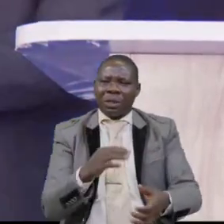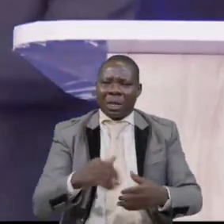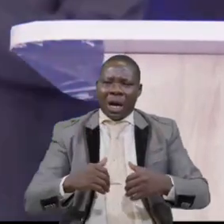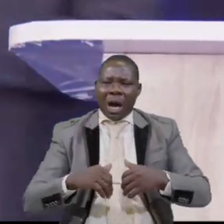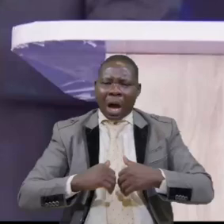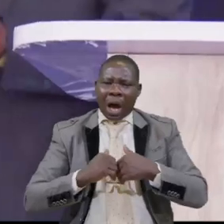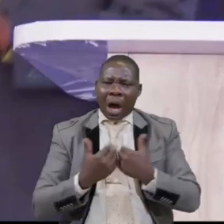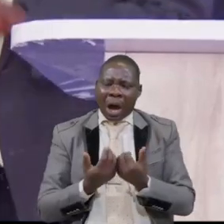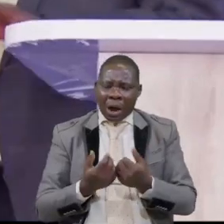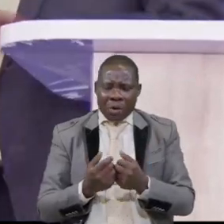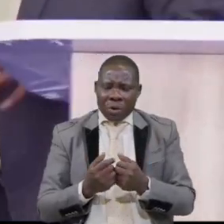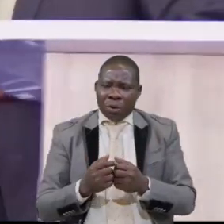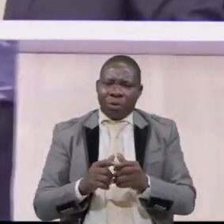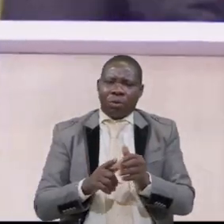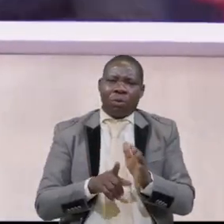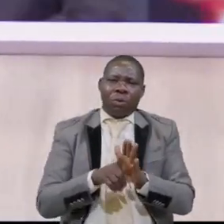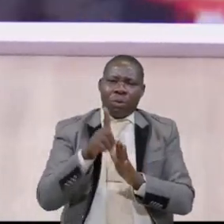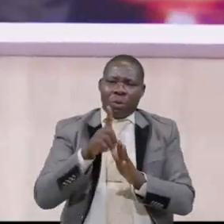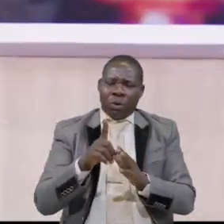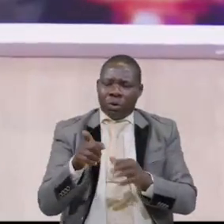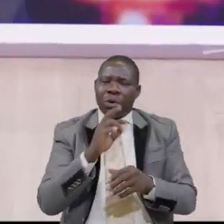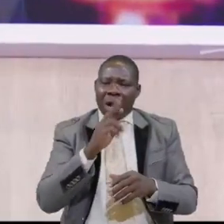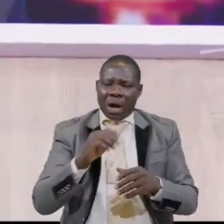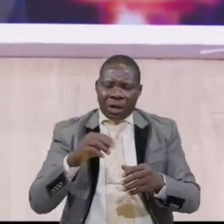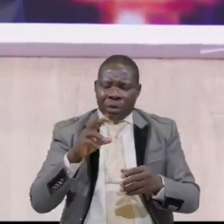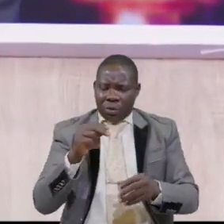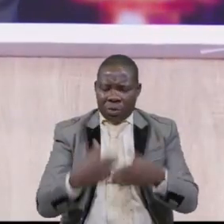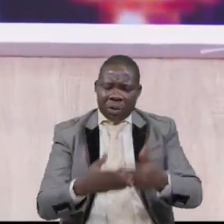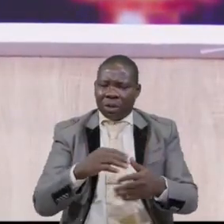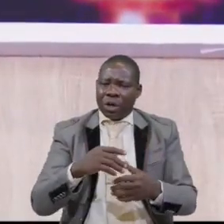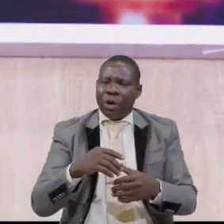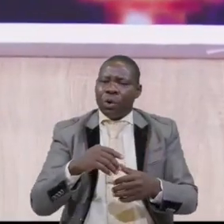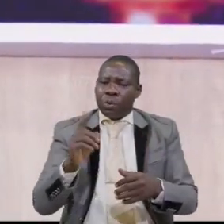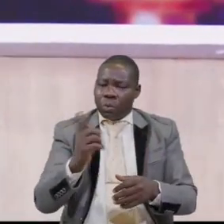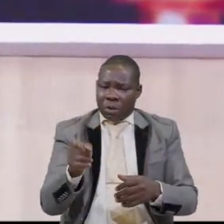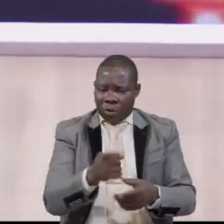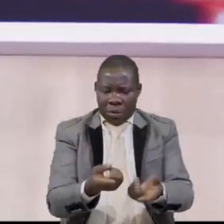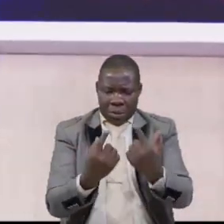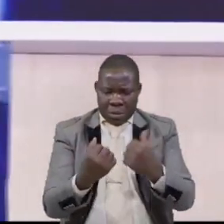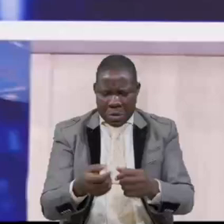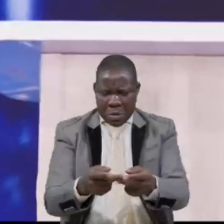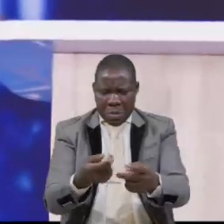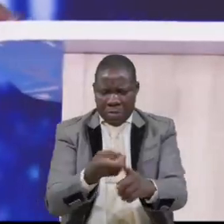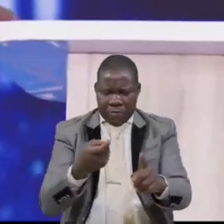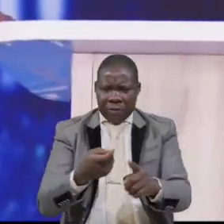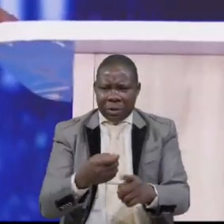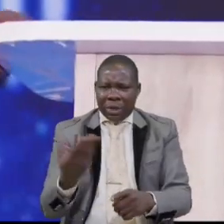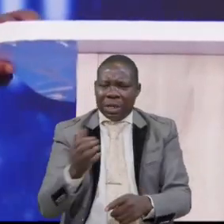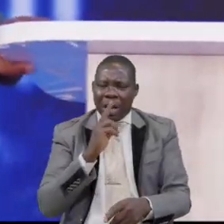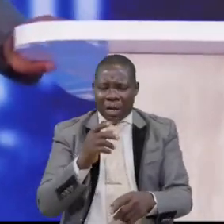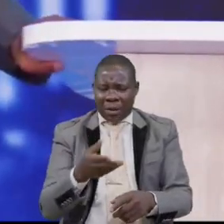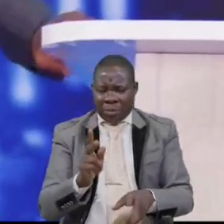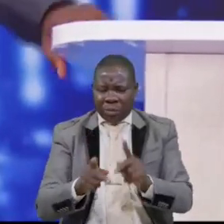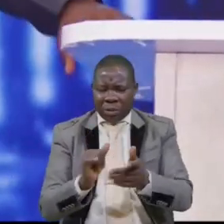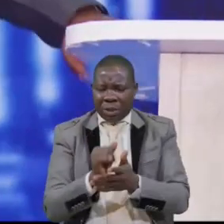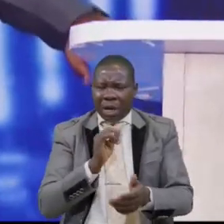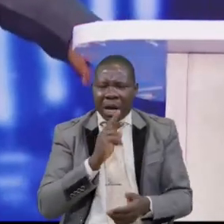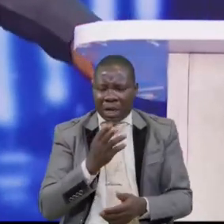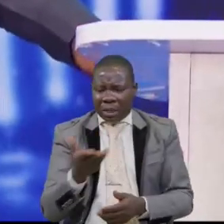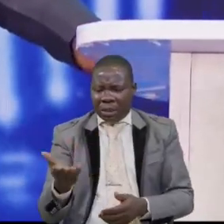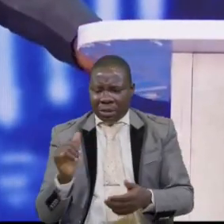quotient intellectuel, quels que soient les plans que vous avez, il y a des gens, il y a des choses qui vont s'interposer devant